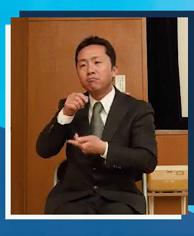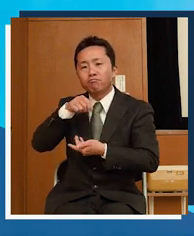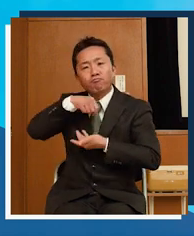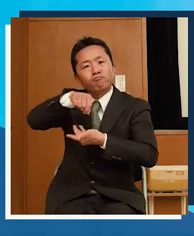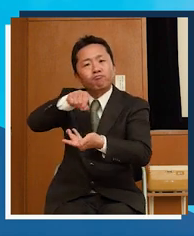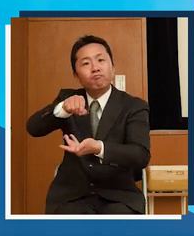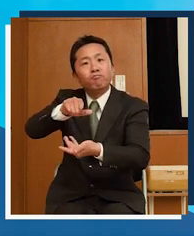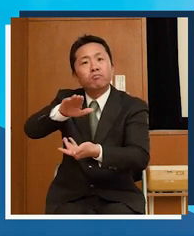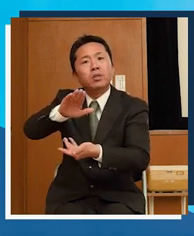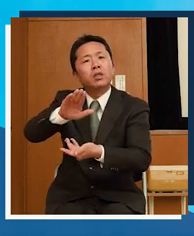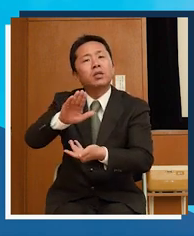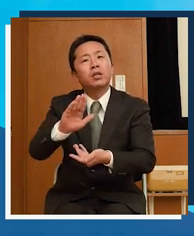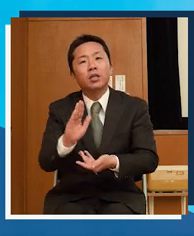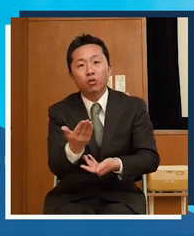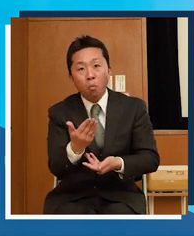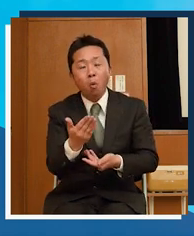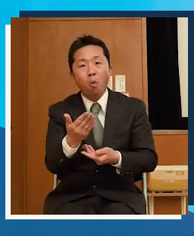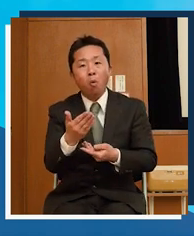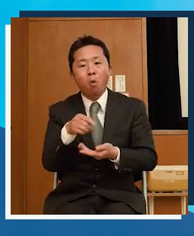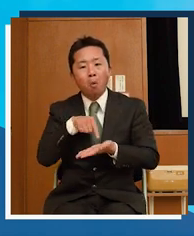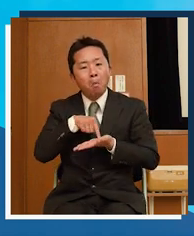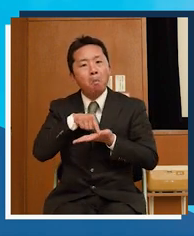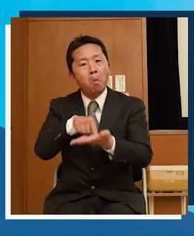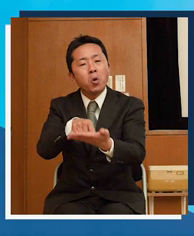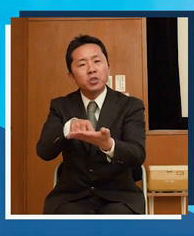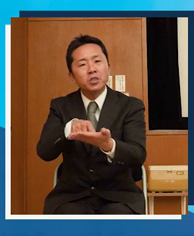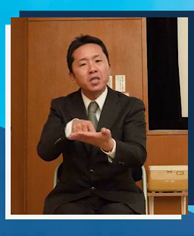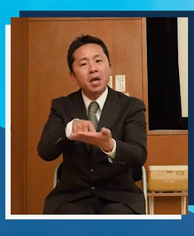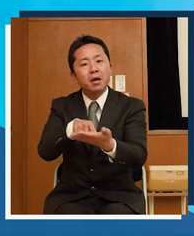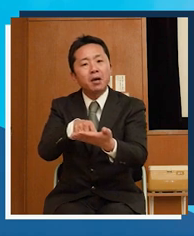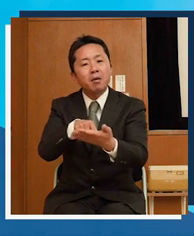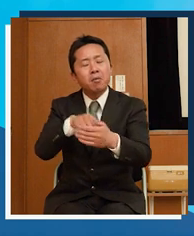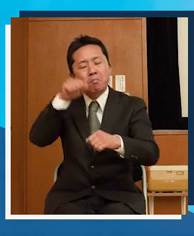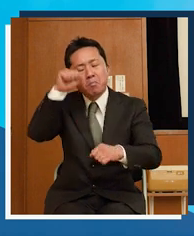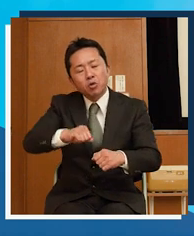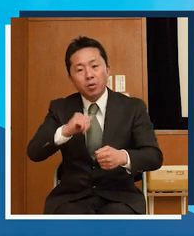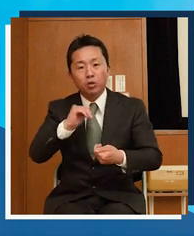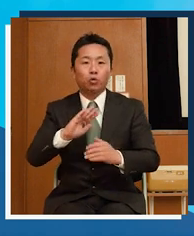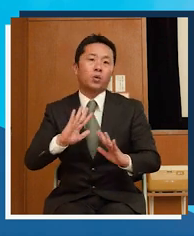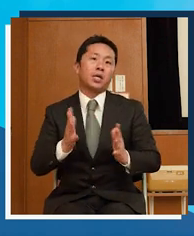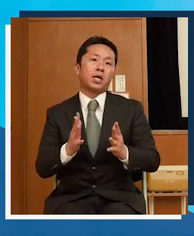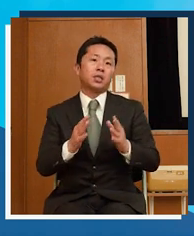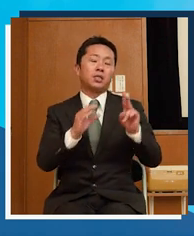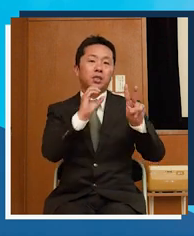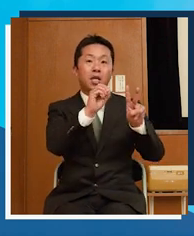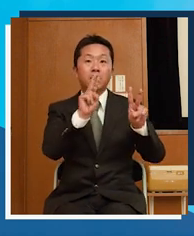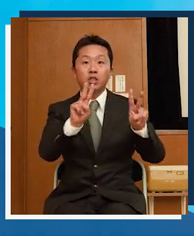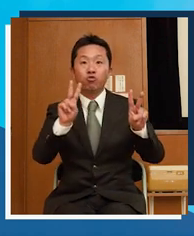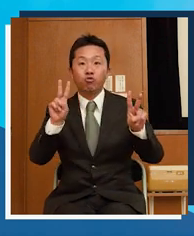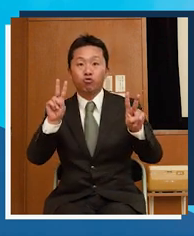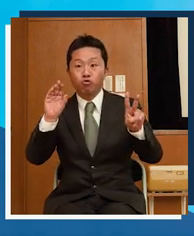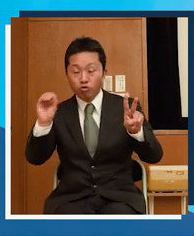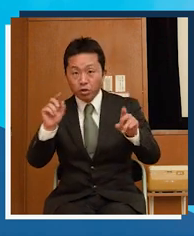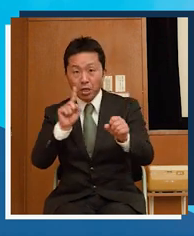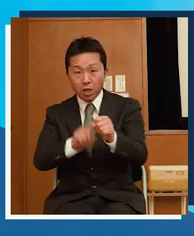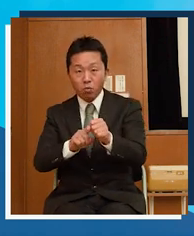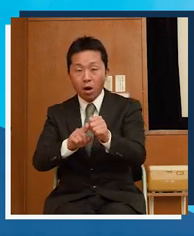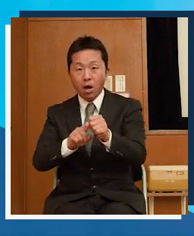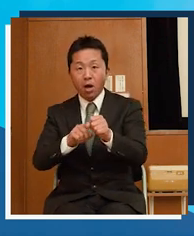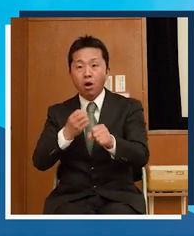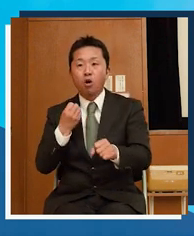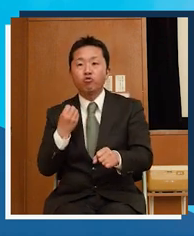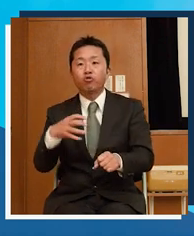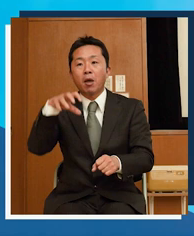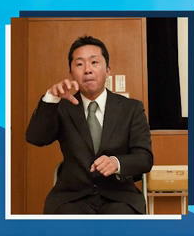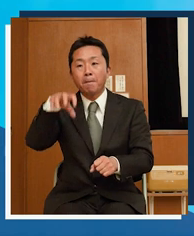しかし1度もこの申し入れが実現できたことはありません2022年20年には不天満飛行場